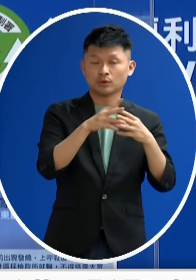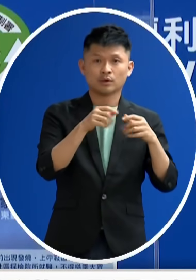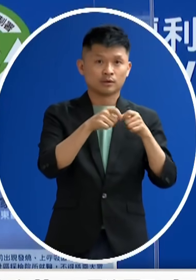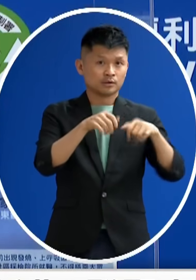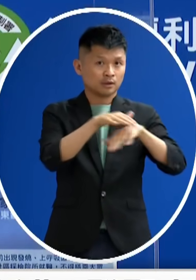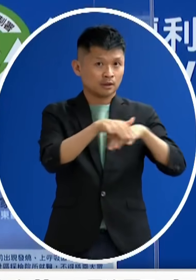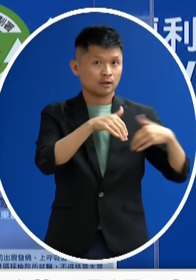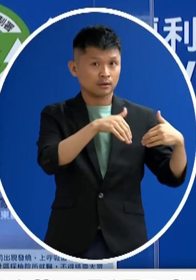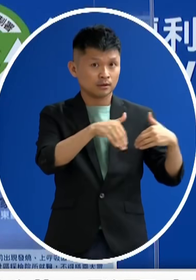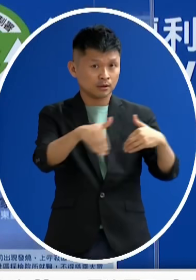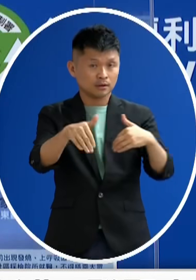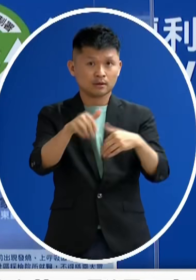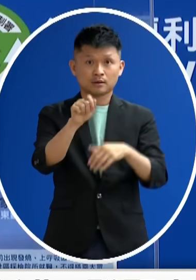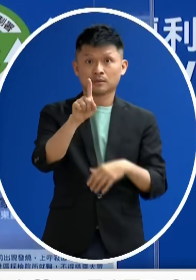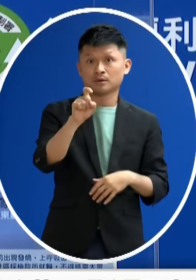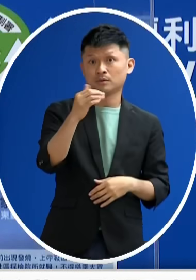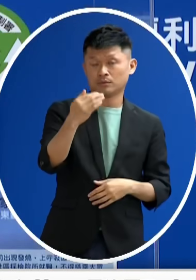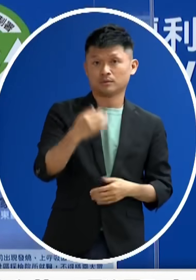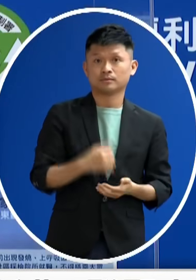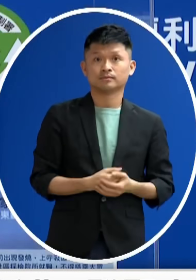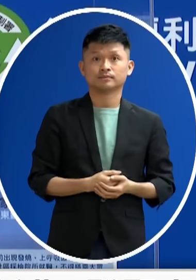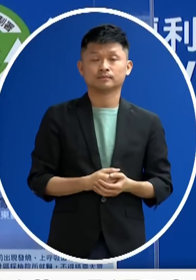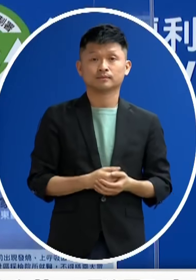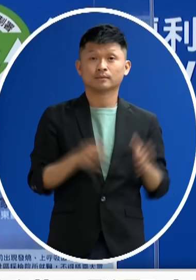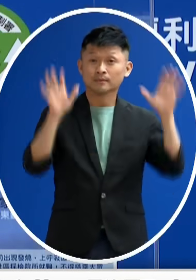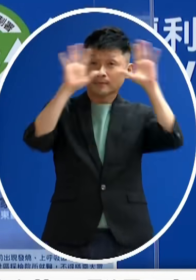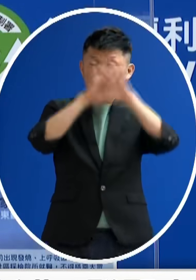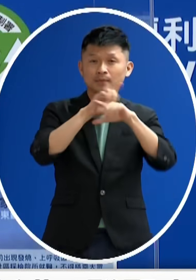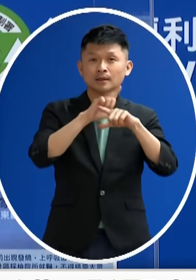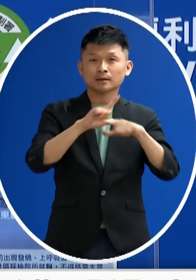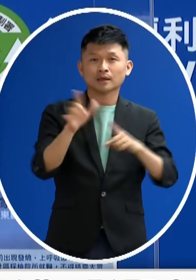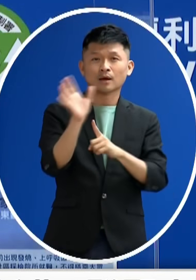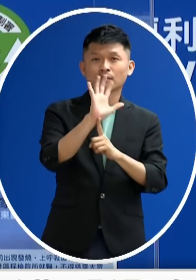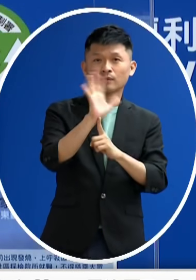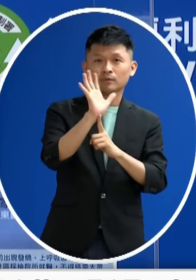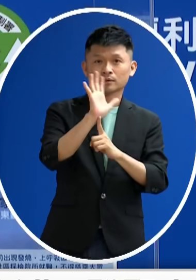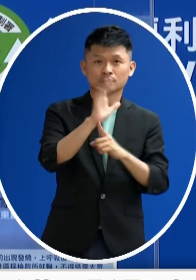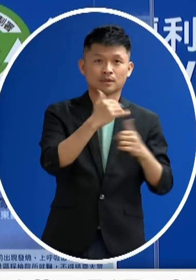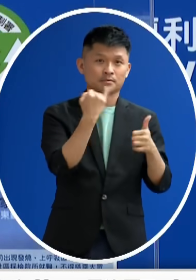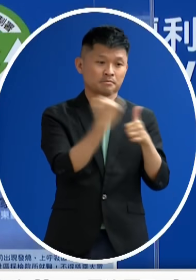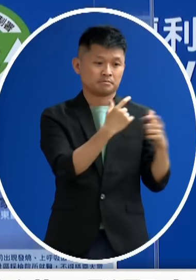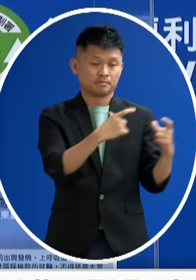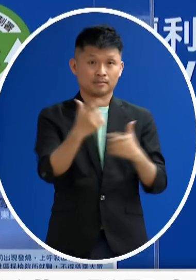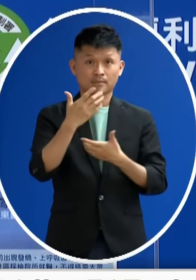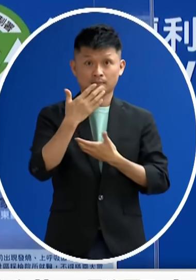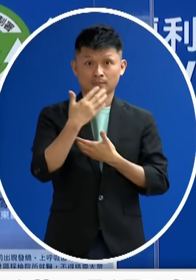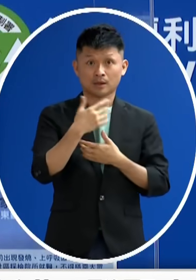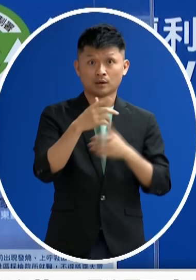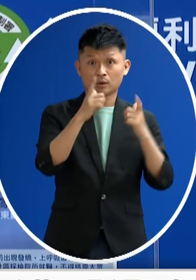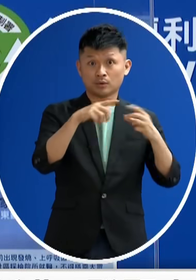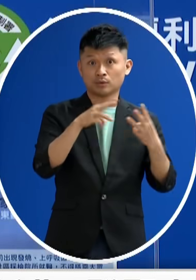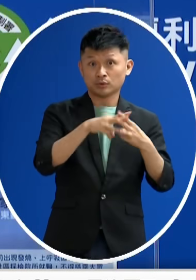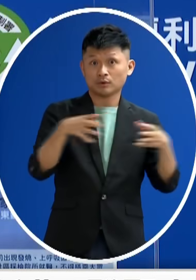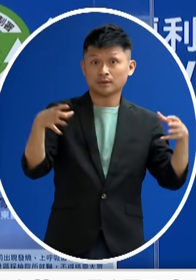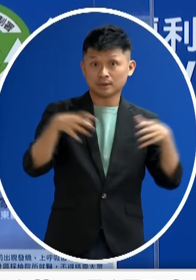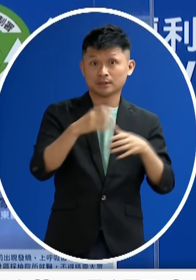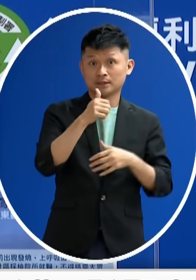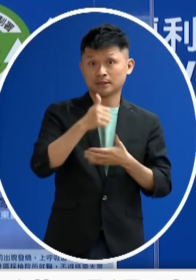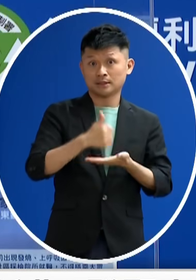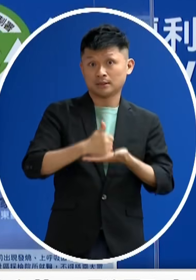116号。那晚上，在大风车婚宴会馆，在新北市芦洲区集贤